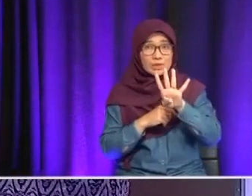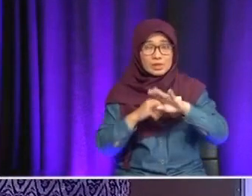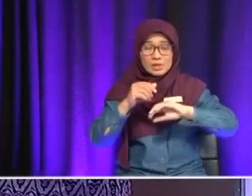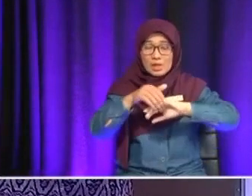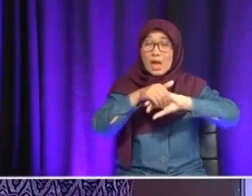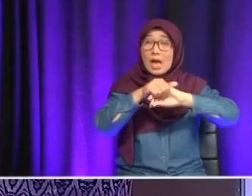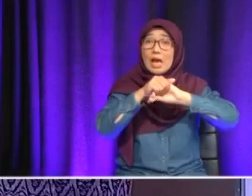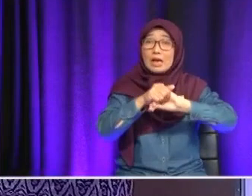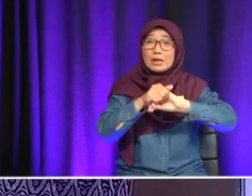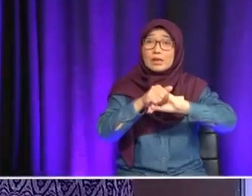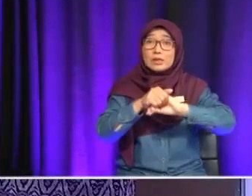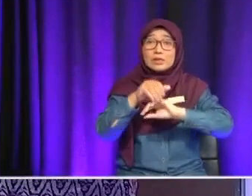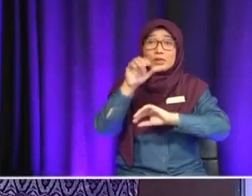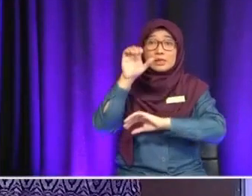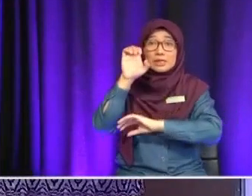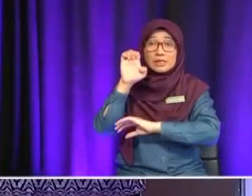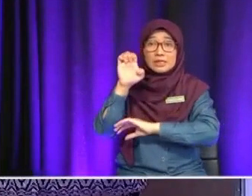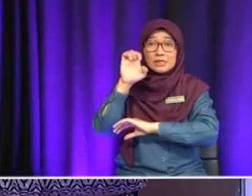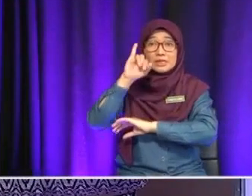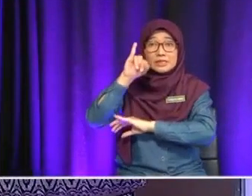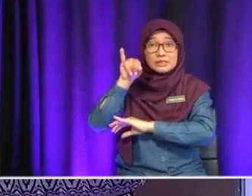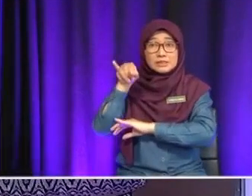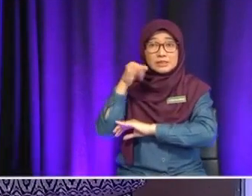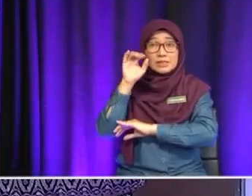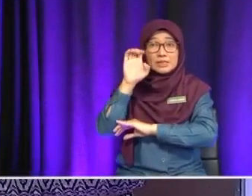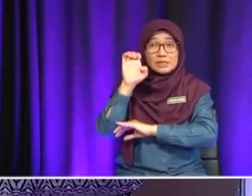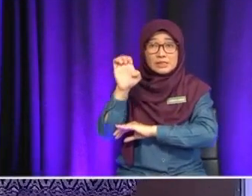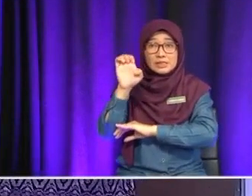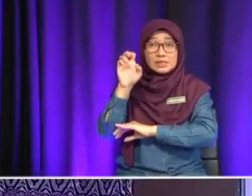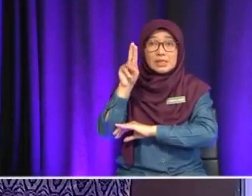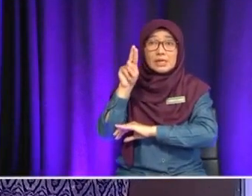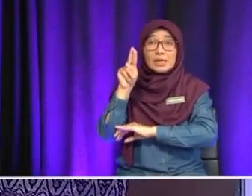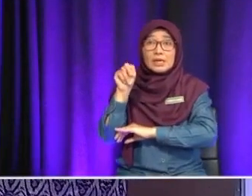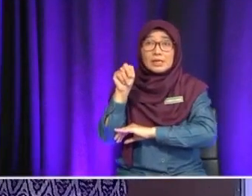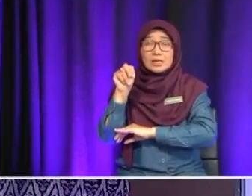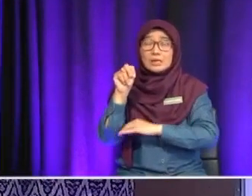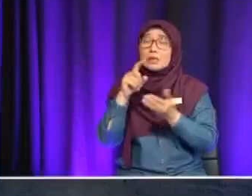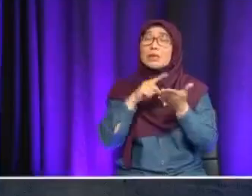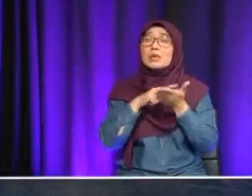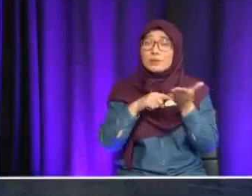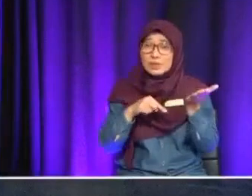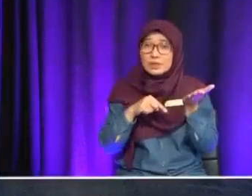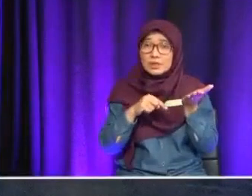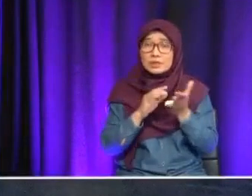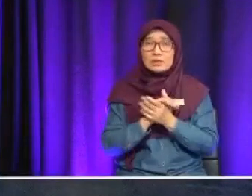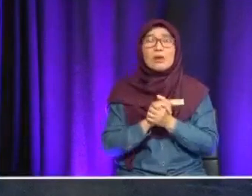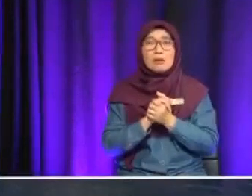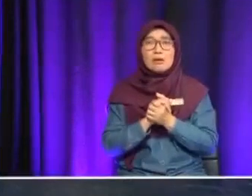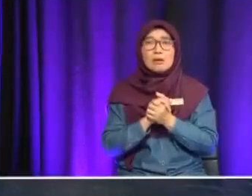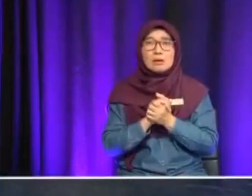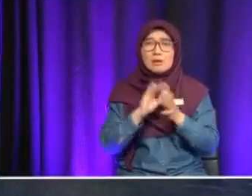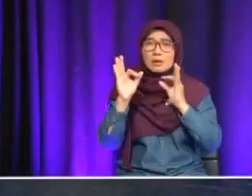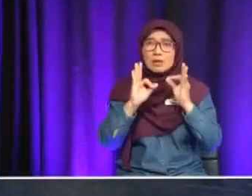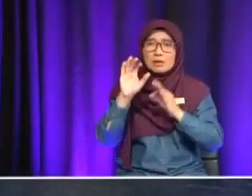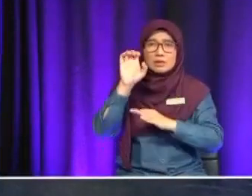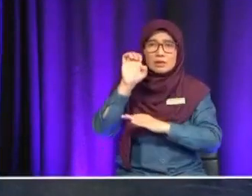ejen. Ejen. Jadi akad ejen ini, apa agaknya yang Syafiqah faham tentang ejen?